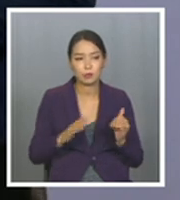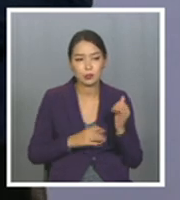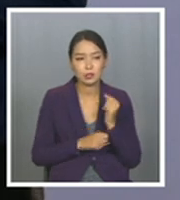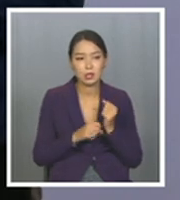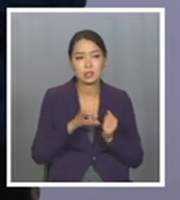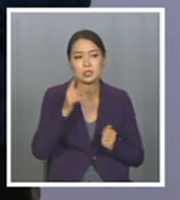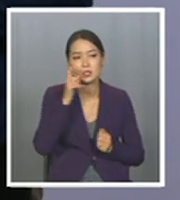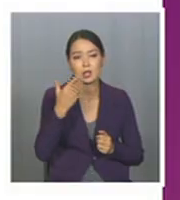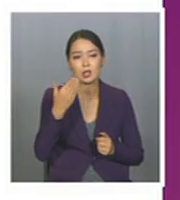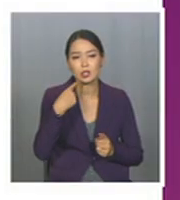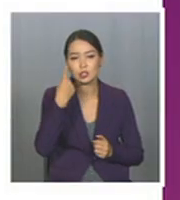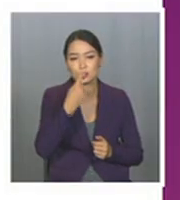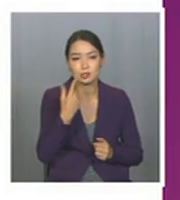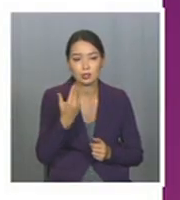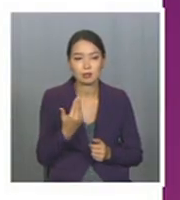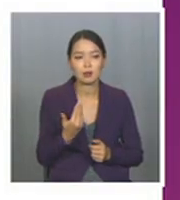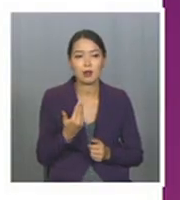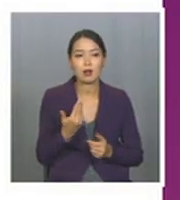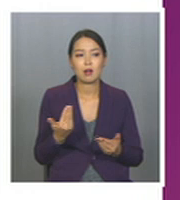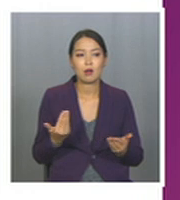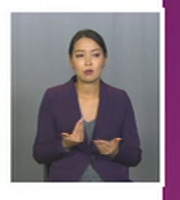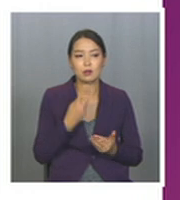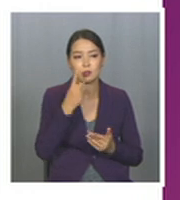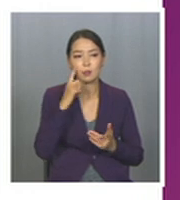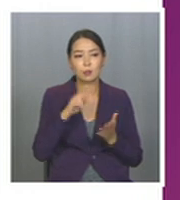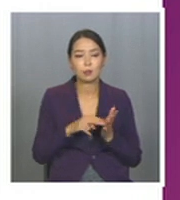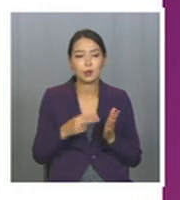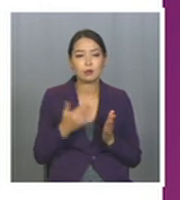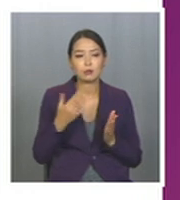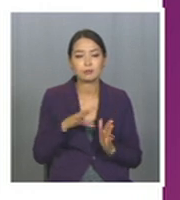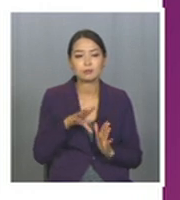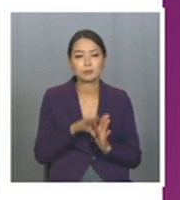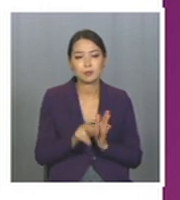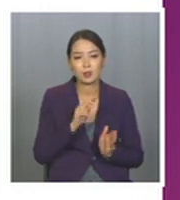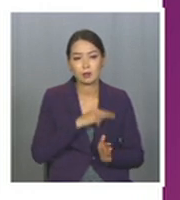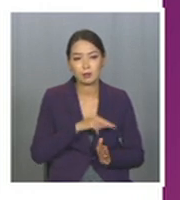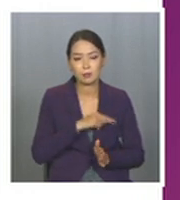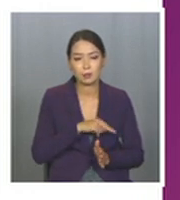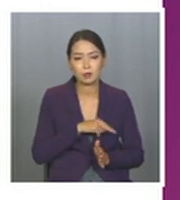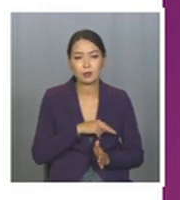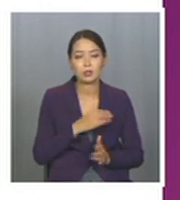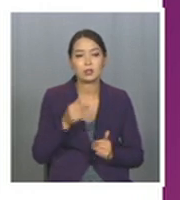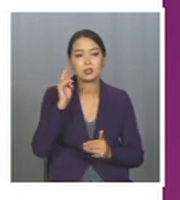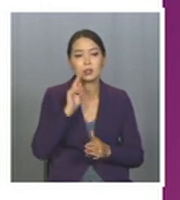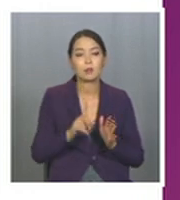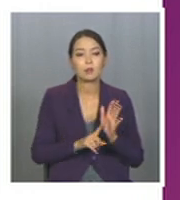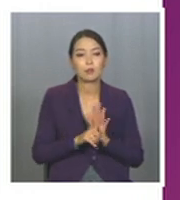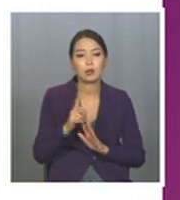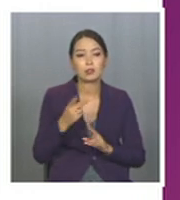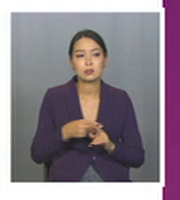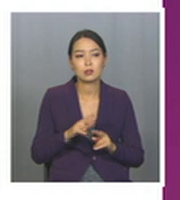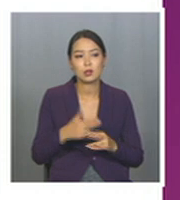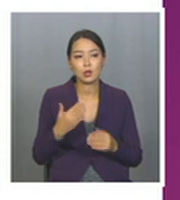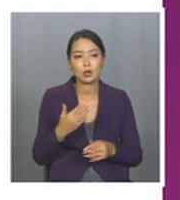және сегізінші басымдықты ұжымдастыру саясатының енгізілуімен байланыстырып отырмын. Сабақ барысында біз әлі ұжымдастыру